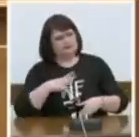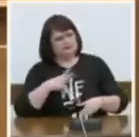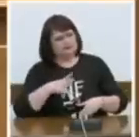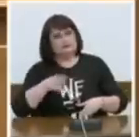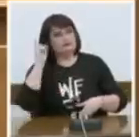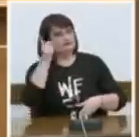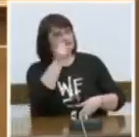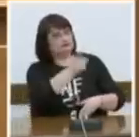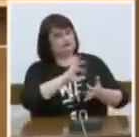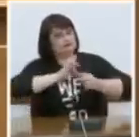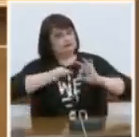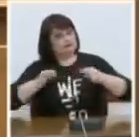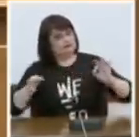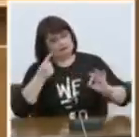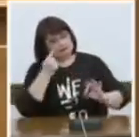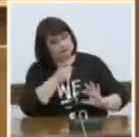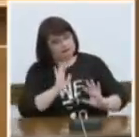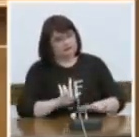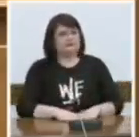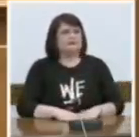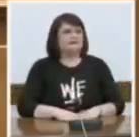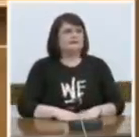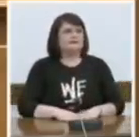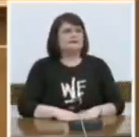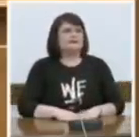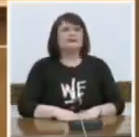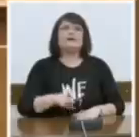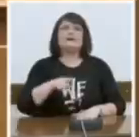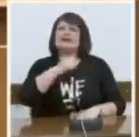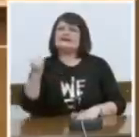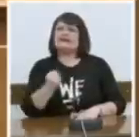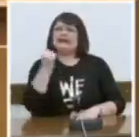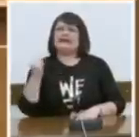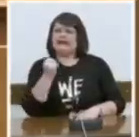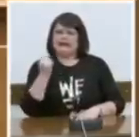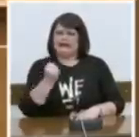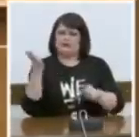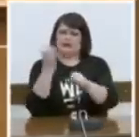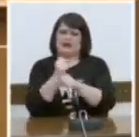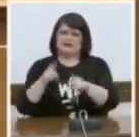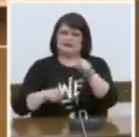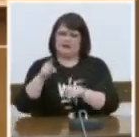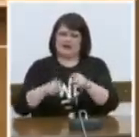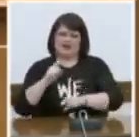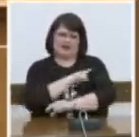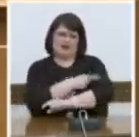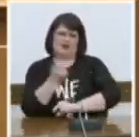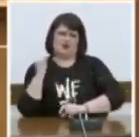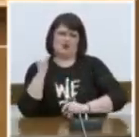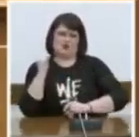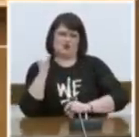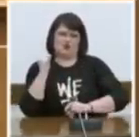αυτό. Όμως, ενώ ισχυροποιούνται συντηρητικές απόψεις και ενώ ελοχεύει ο κίνδυνος μιας